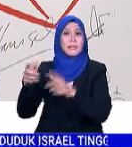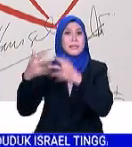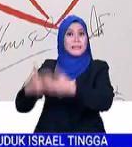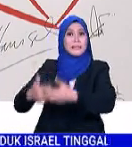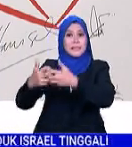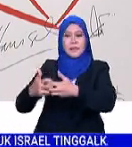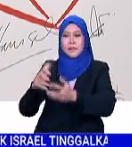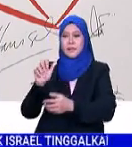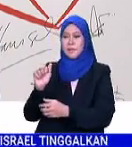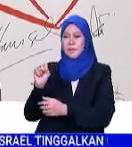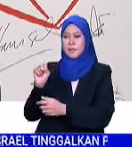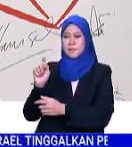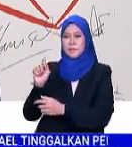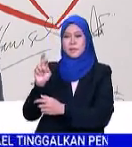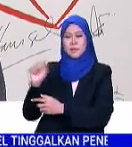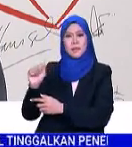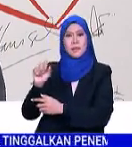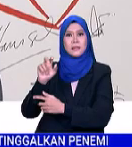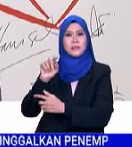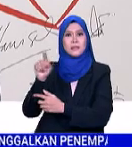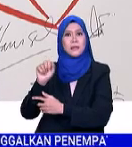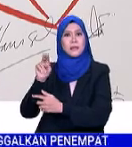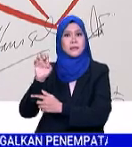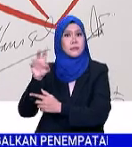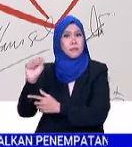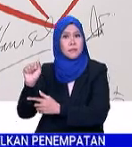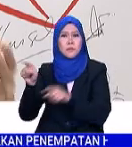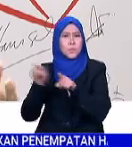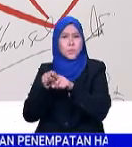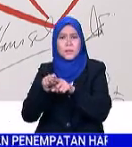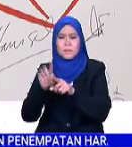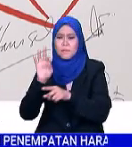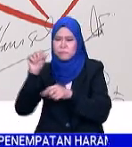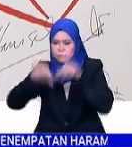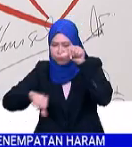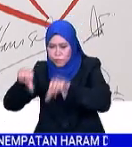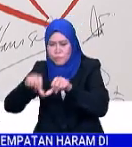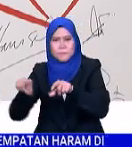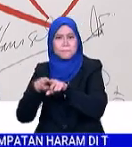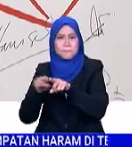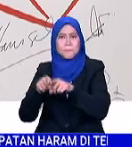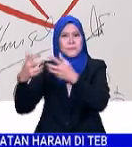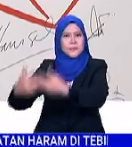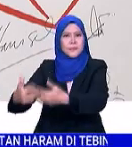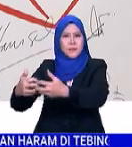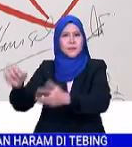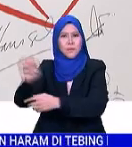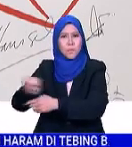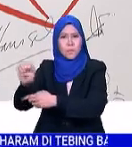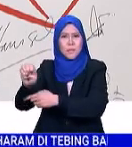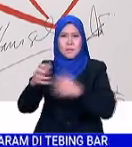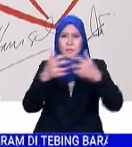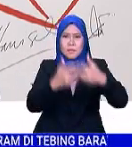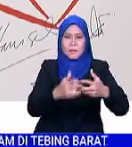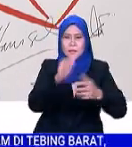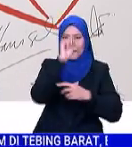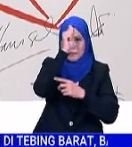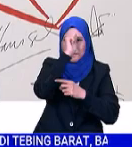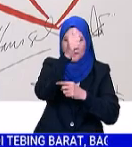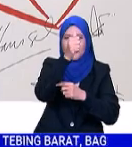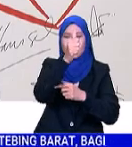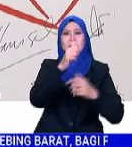kilang AstraZeneca menggunakan formula yang sama, sama ada kilang di Eropah ataupun kilang di India ataupun kilang